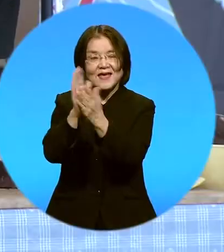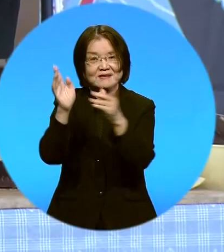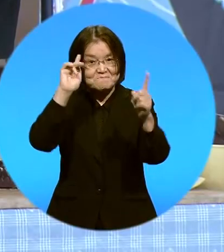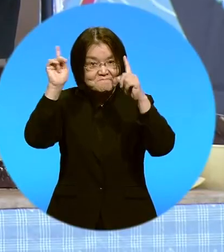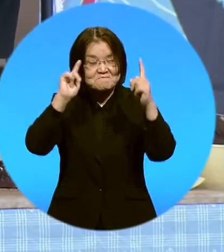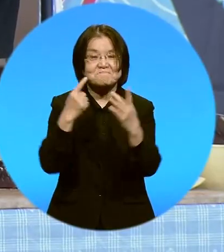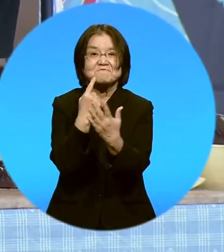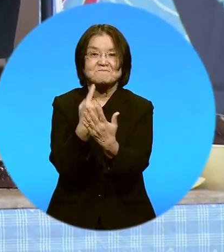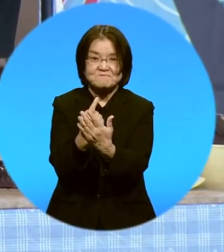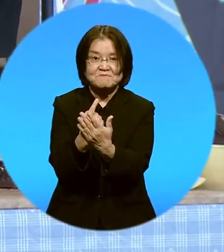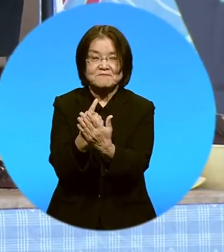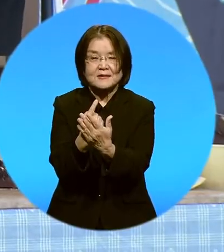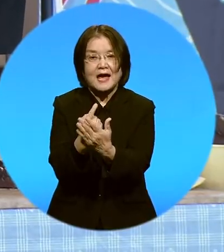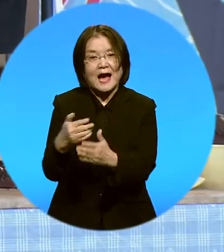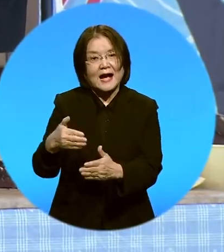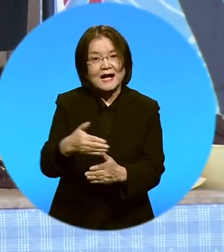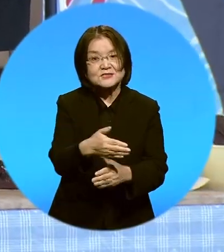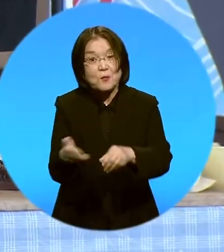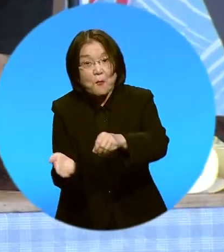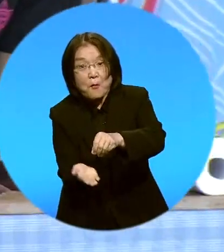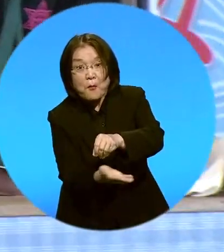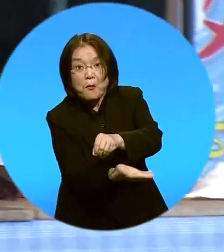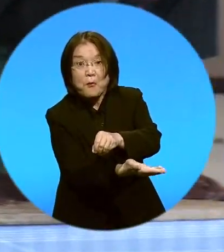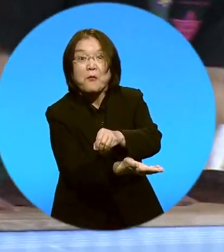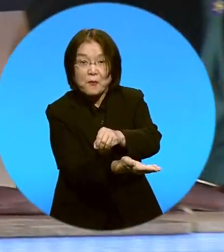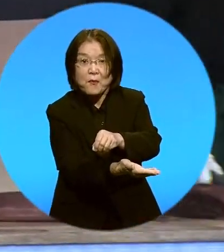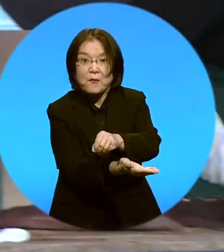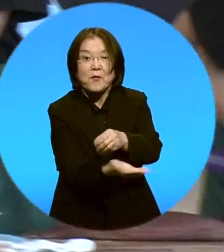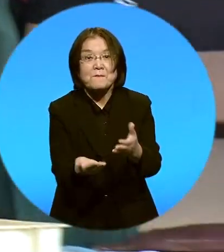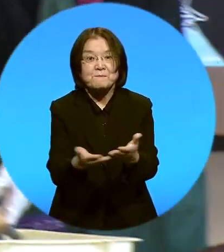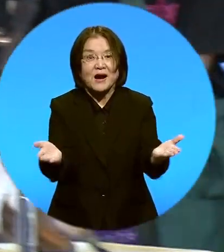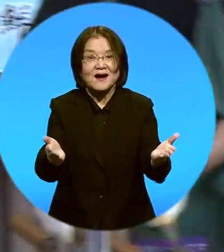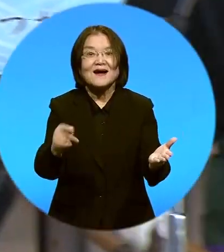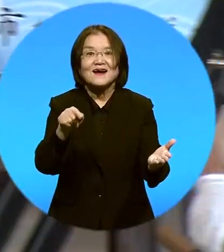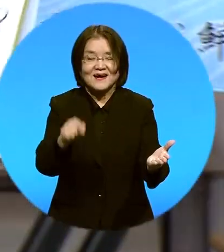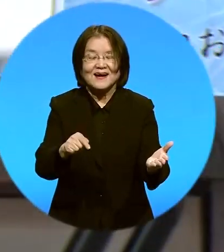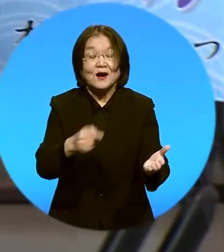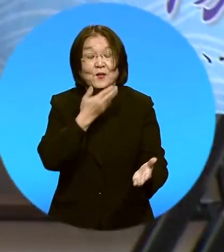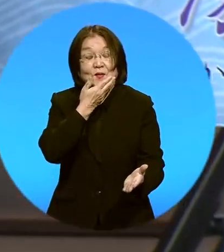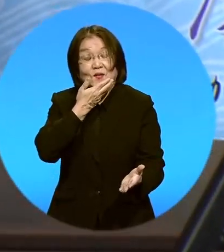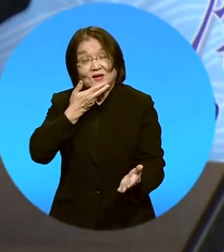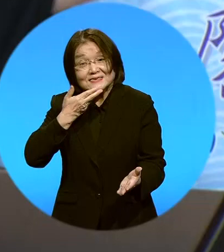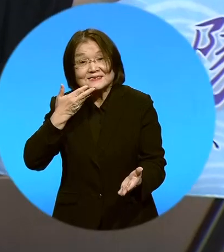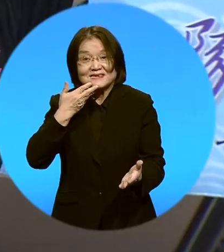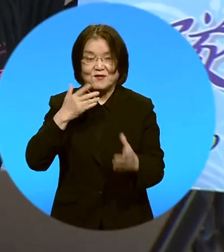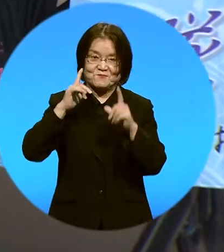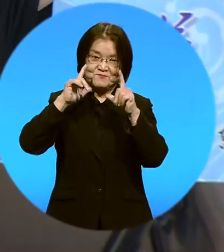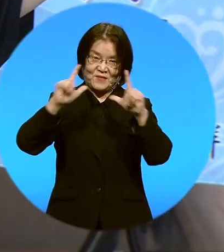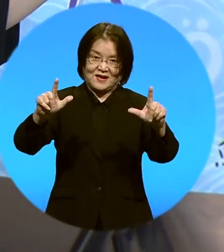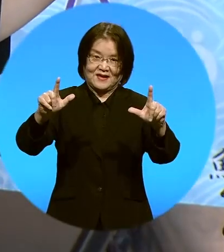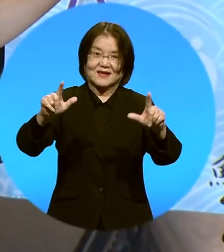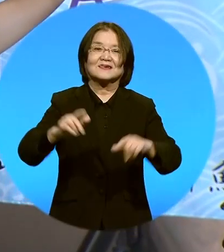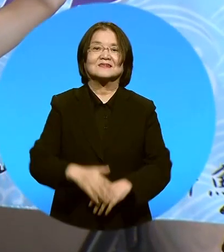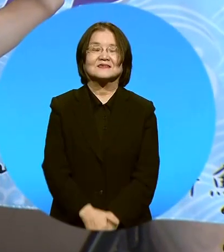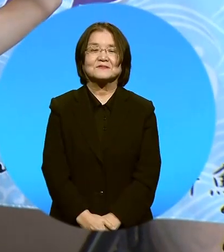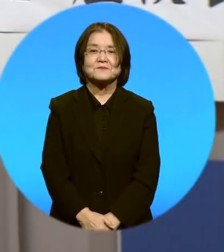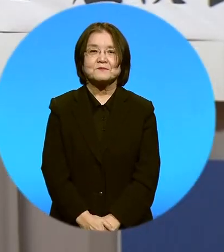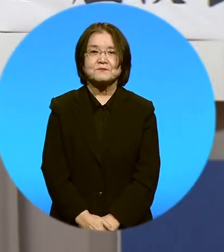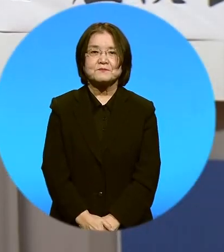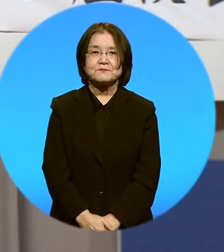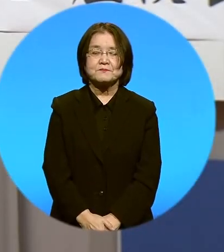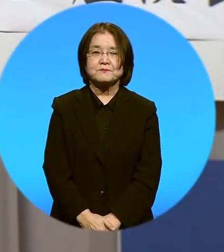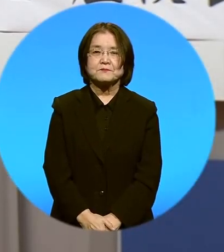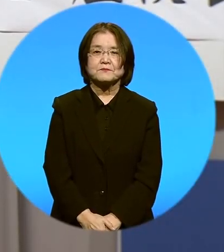し、カツオの解体ショーを披露して枕崎のカツオの美味しさを発信しています。